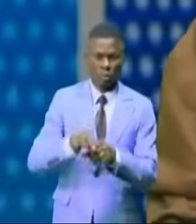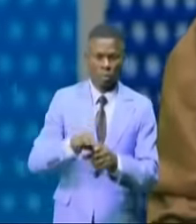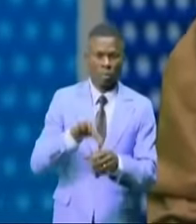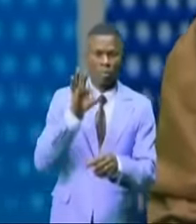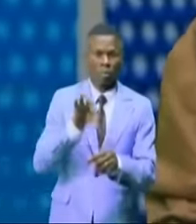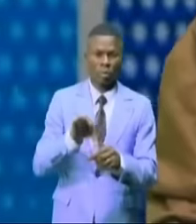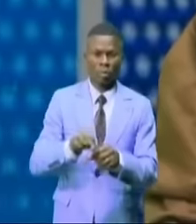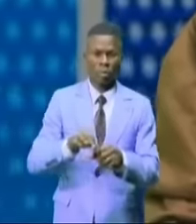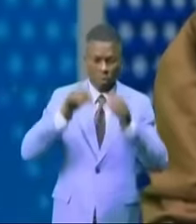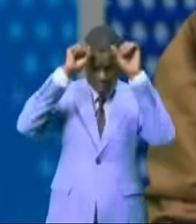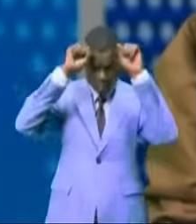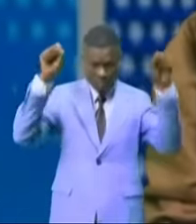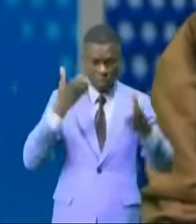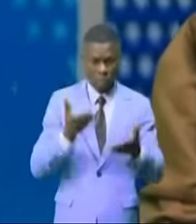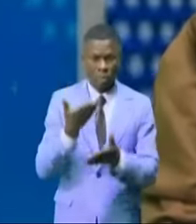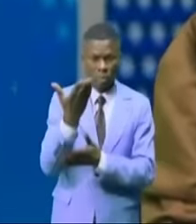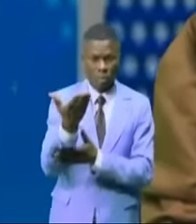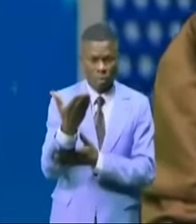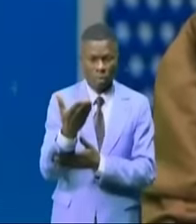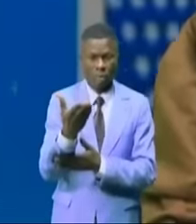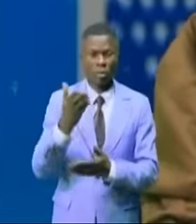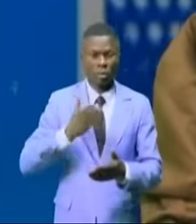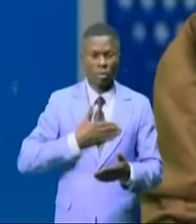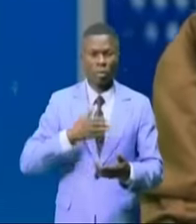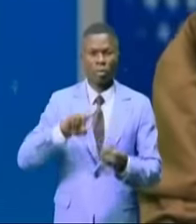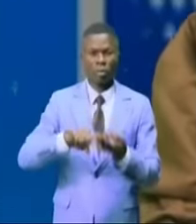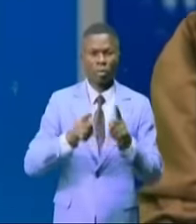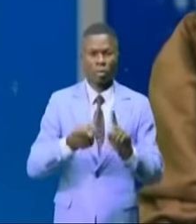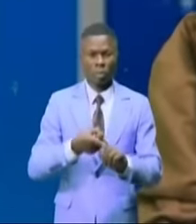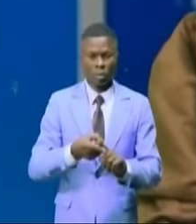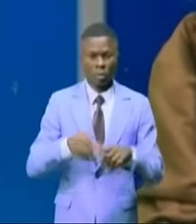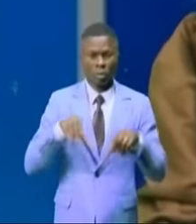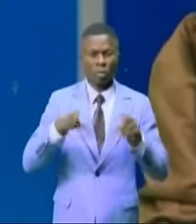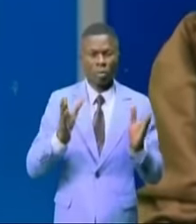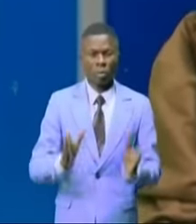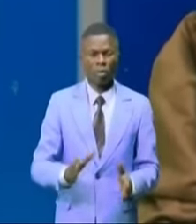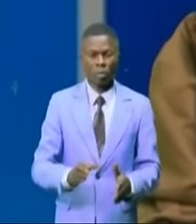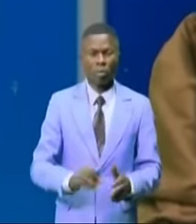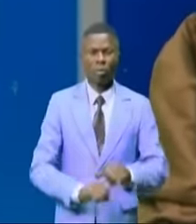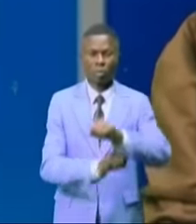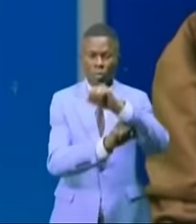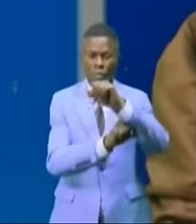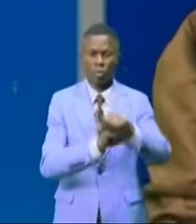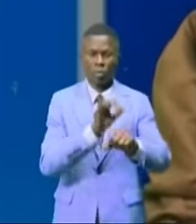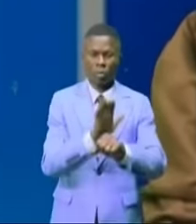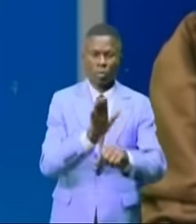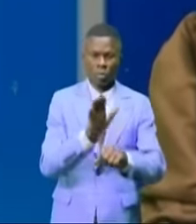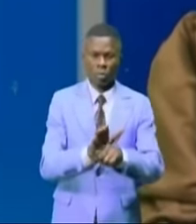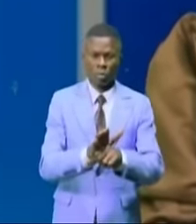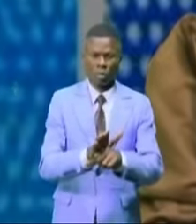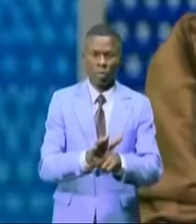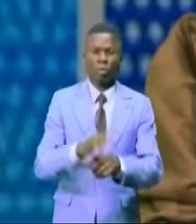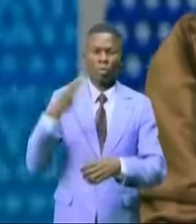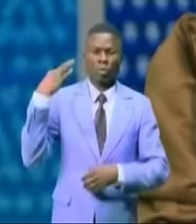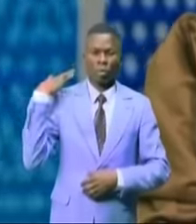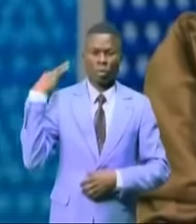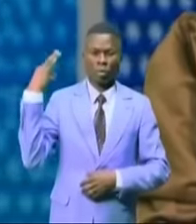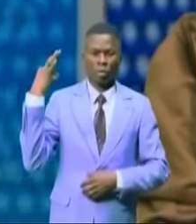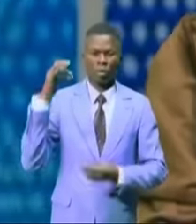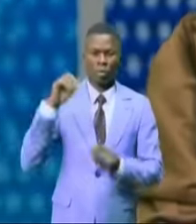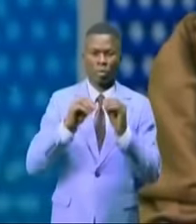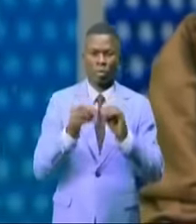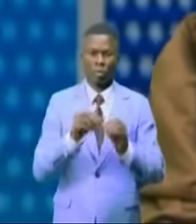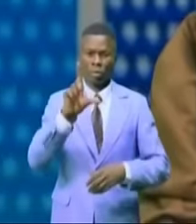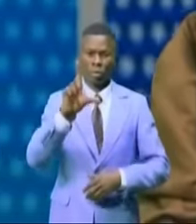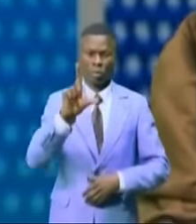l'élection présidentielle. J'invite donc mes compatriotes à porter tous leurs choix vers le candidat